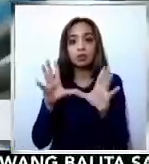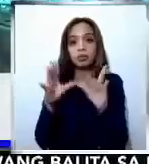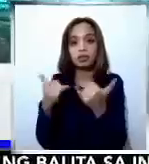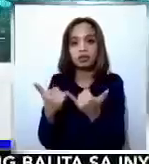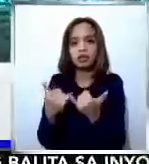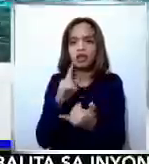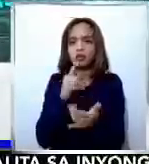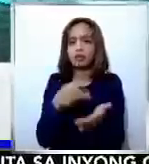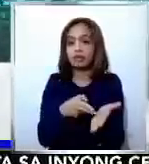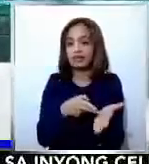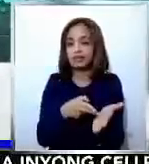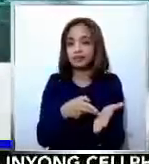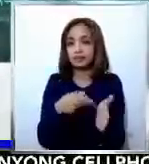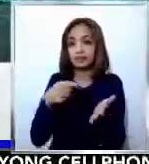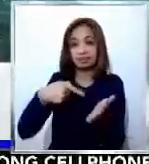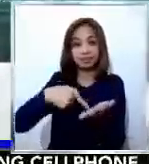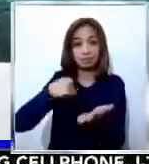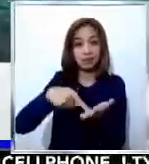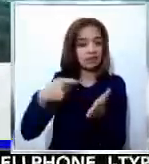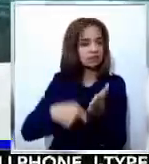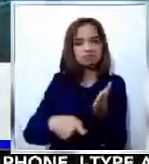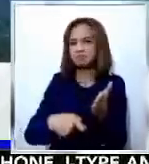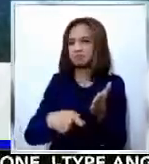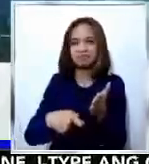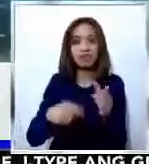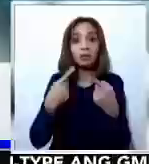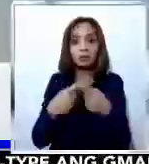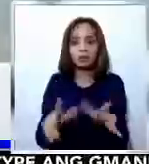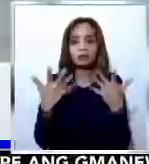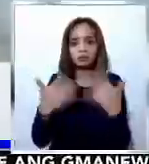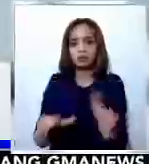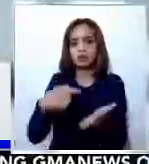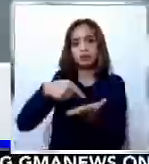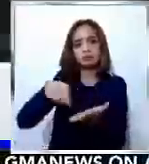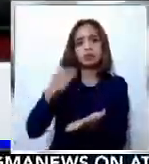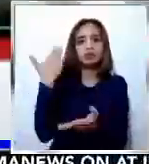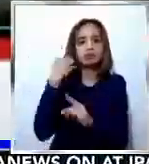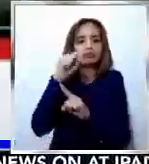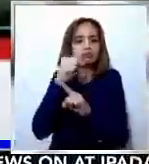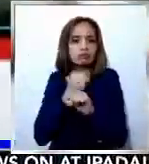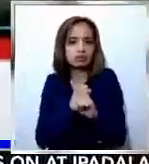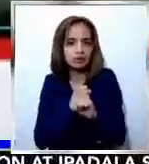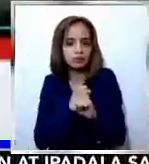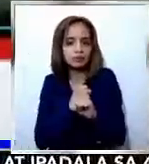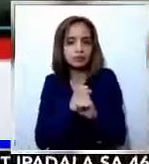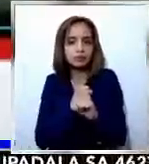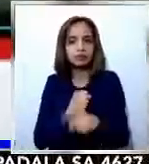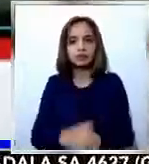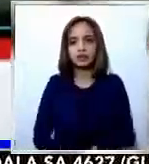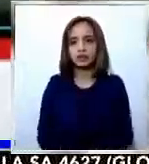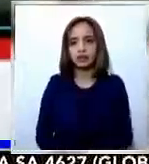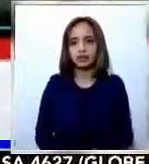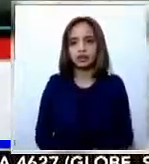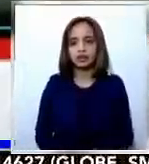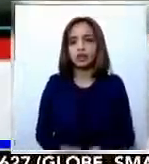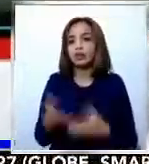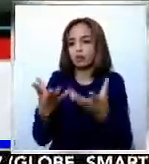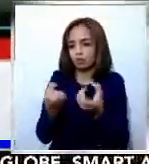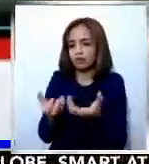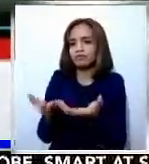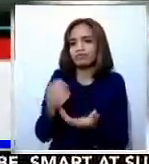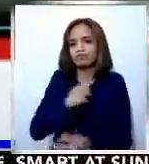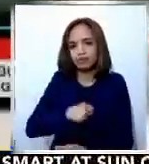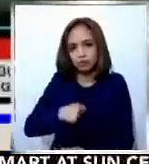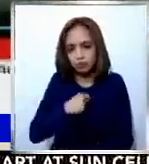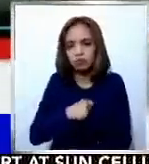una, pero binayaran na raw nila ito nitong Setyembre. He would like to ask for your forgiveness and it was really because of the